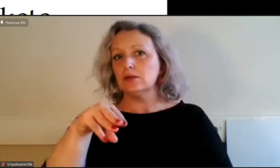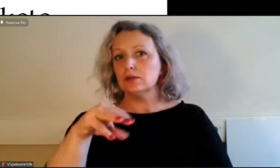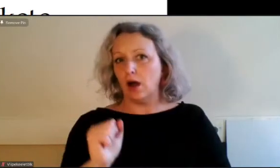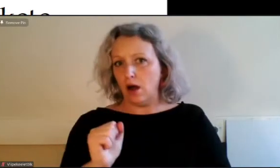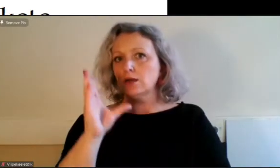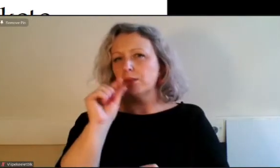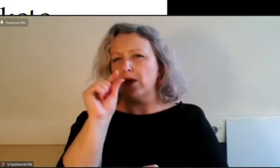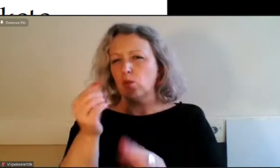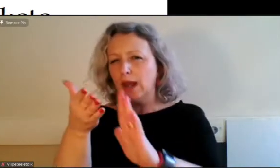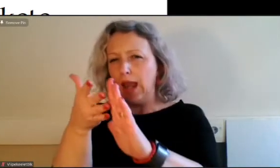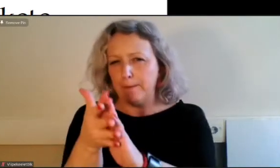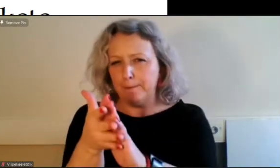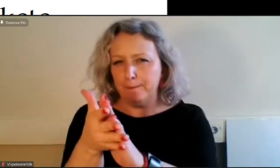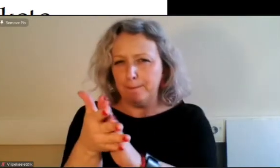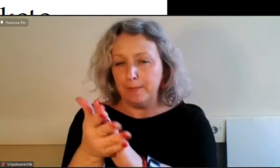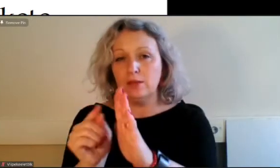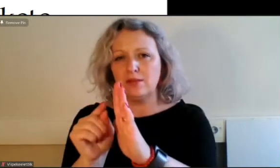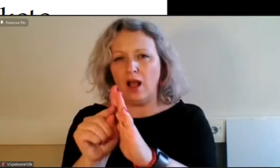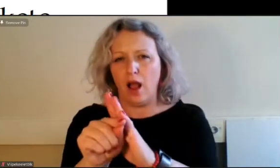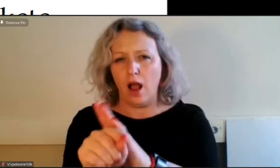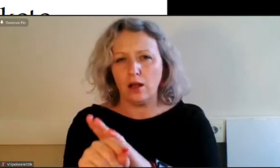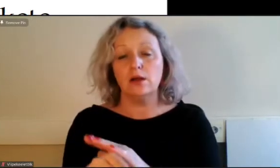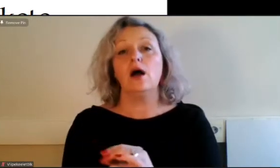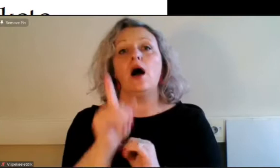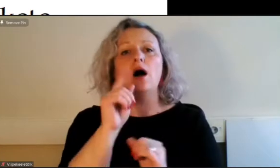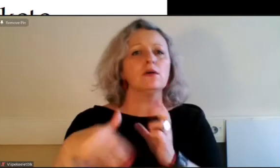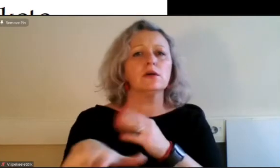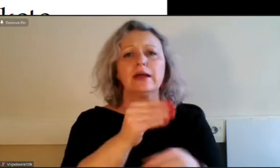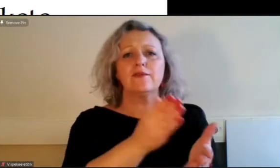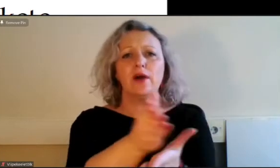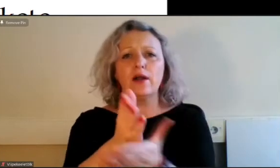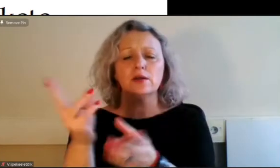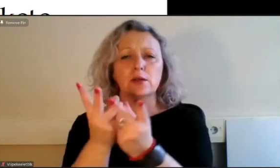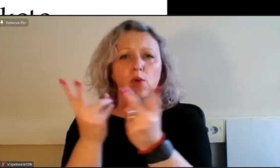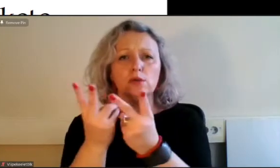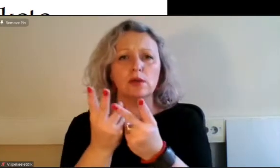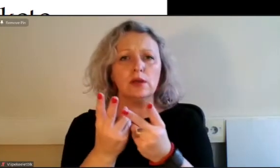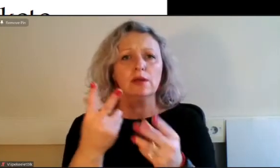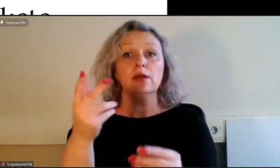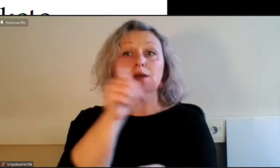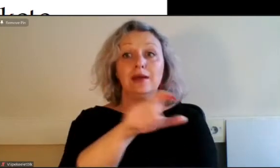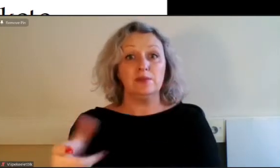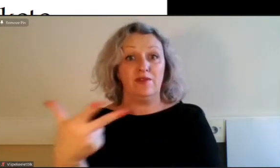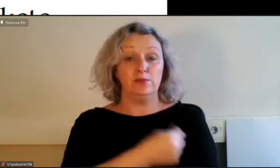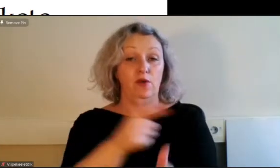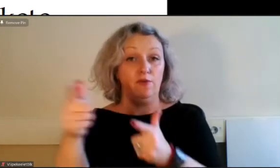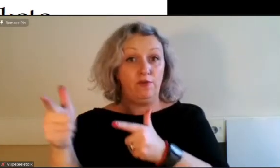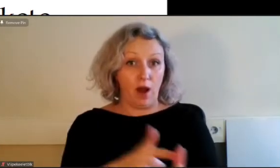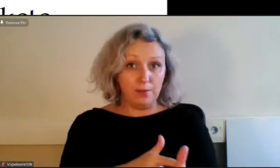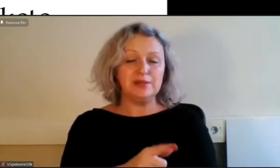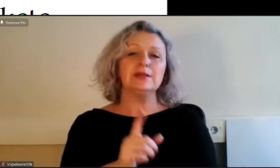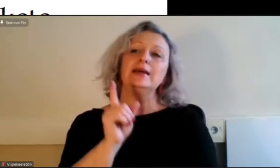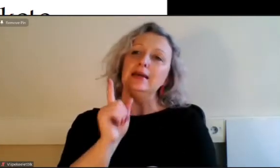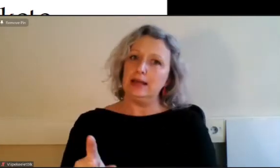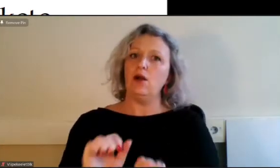mitmed need uued variandid suudavad uuesti nakatada neid, kes on varem COVIDit põdenud. Kõige halvem